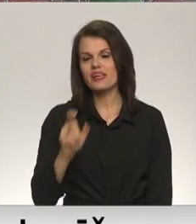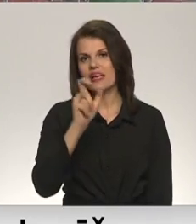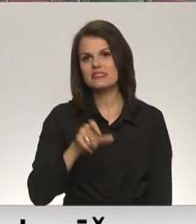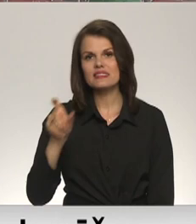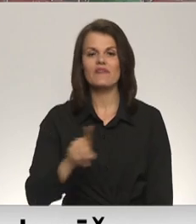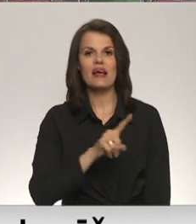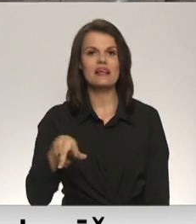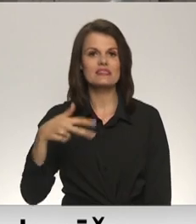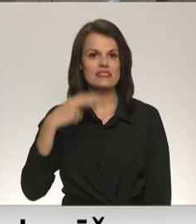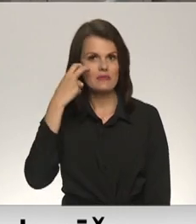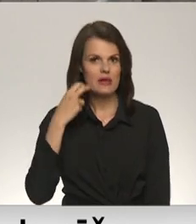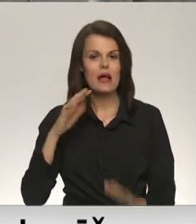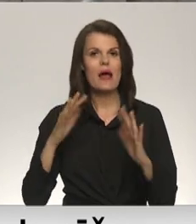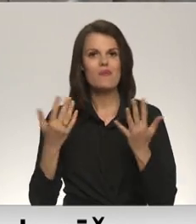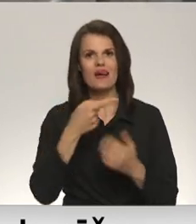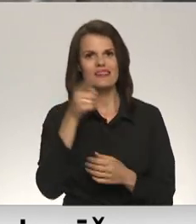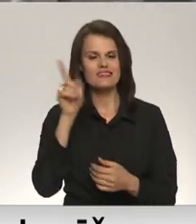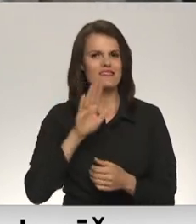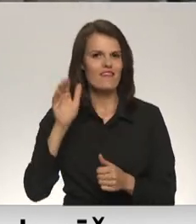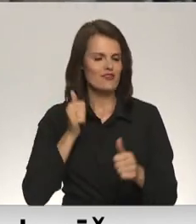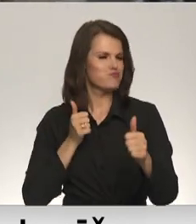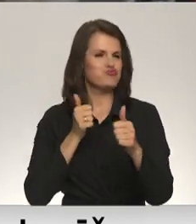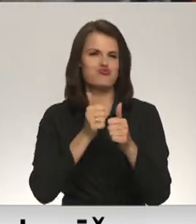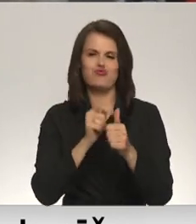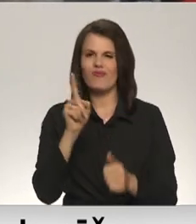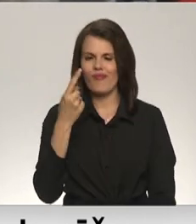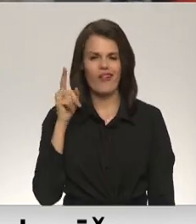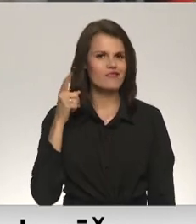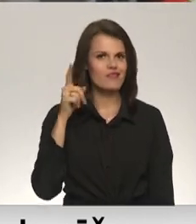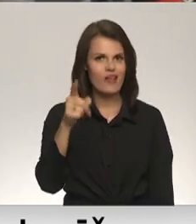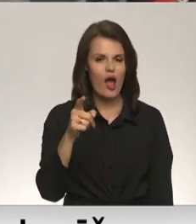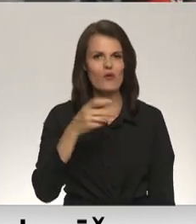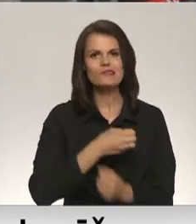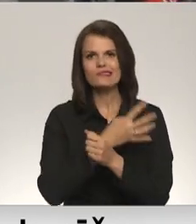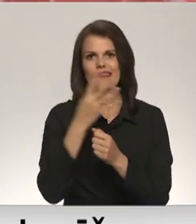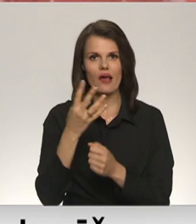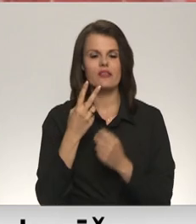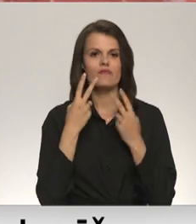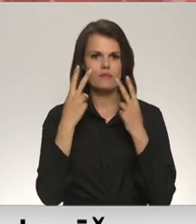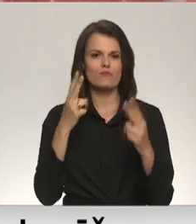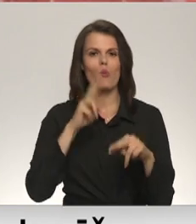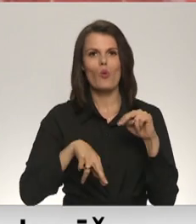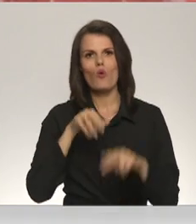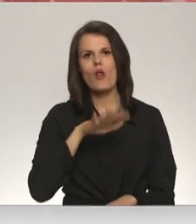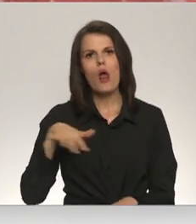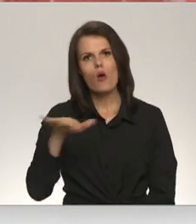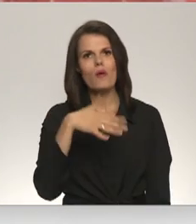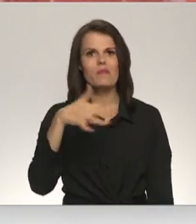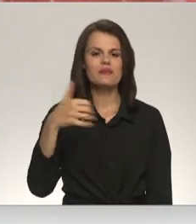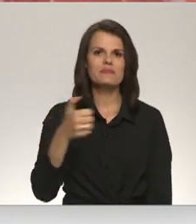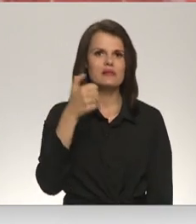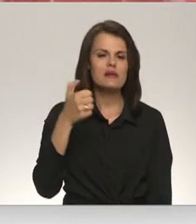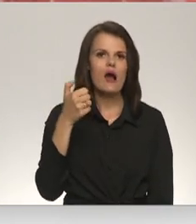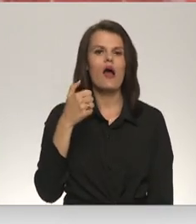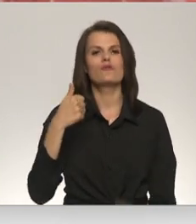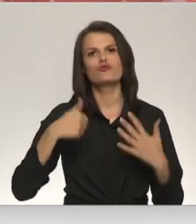gadiem, tomēr līdz citu valstu līmenim vēl tālu. Skandināvijā mēs ļoti klasiski varam izdēt būvlaukumā, teiksim, 50 gadnieks un arī,